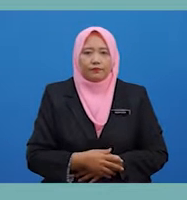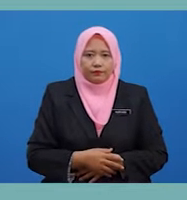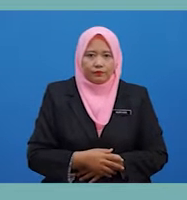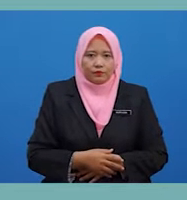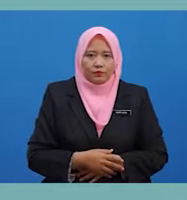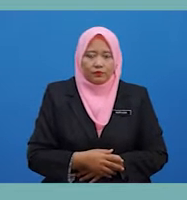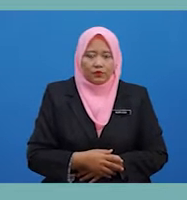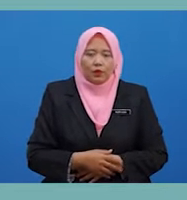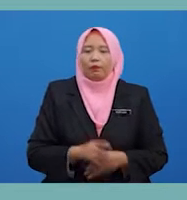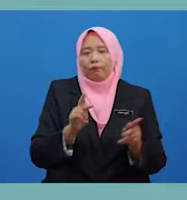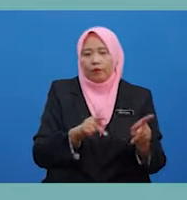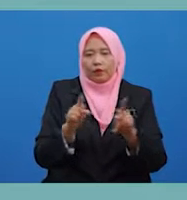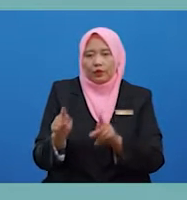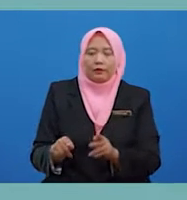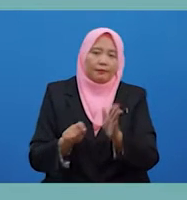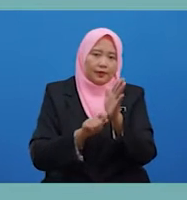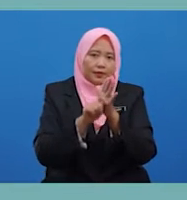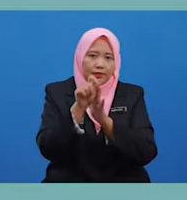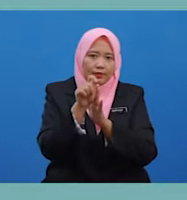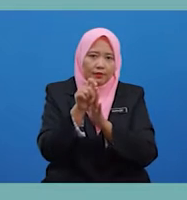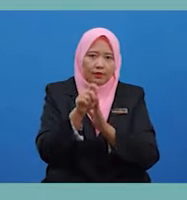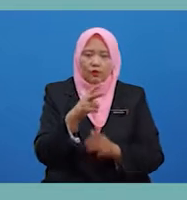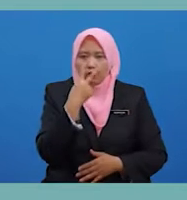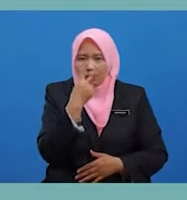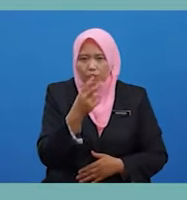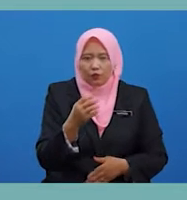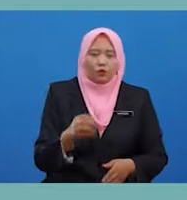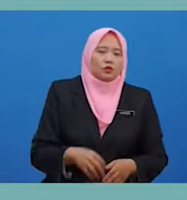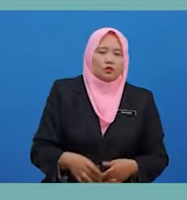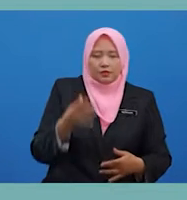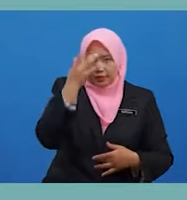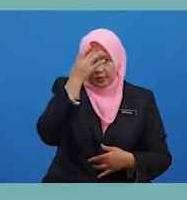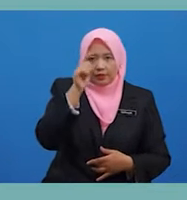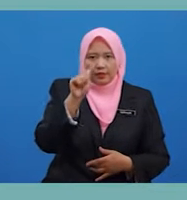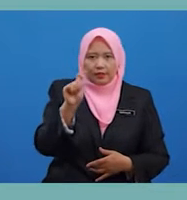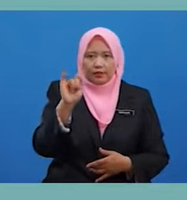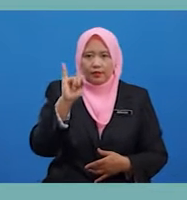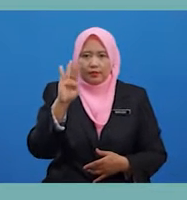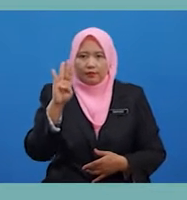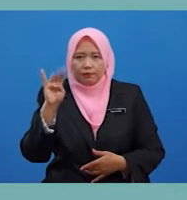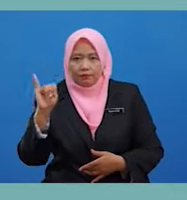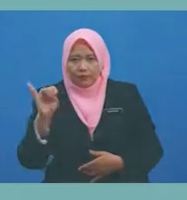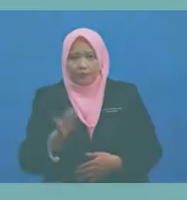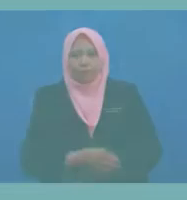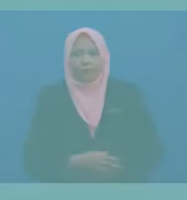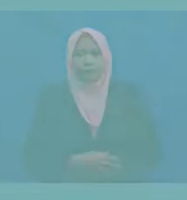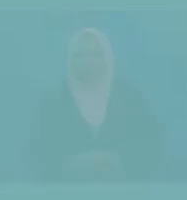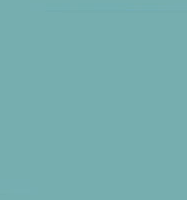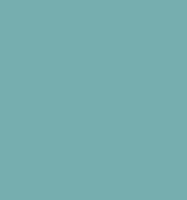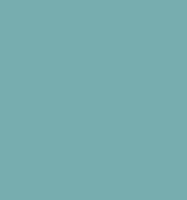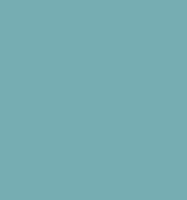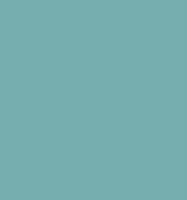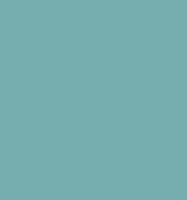20.16%. Kedua, pola meningkat ditunjukkan oleh penyakit TB.